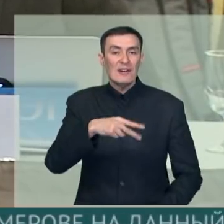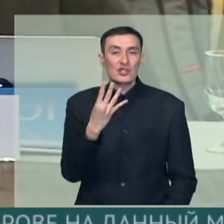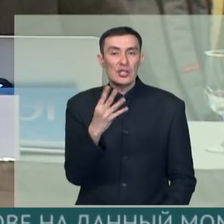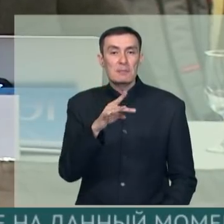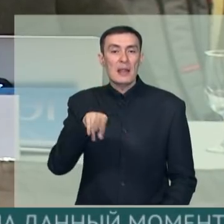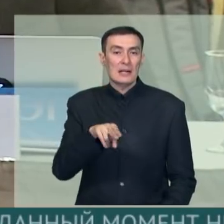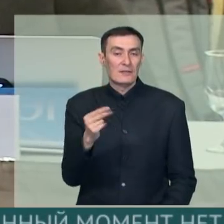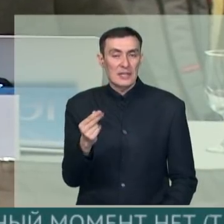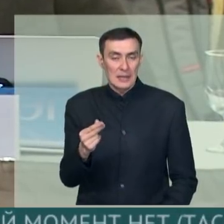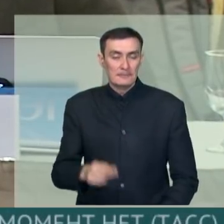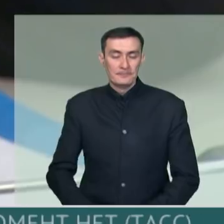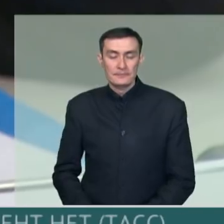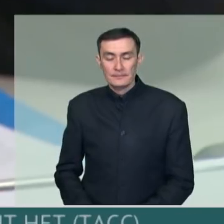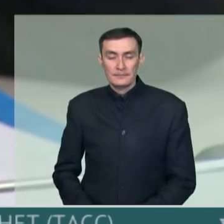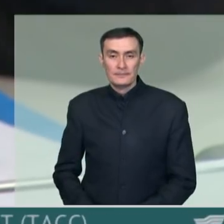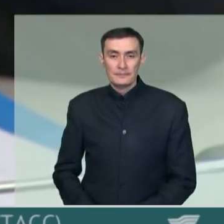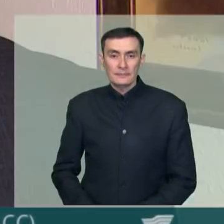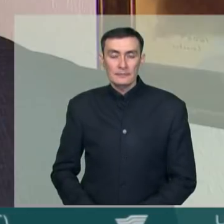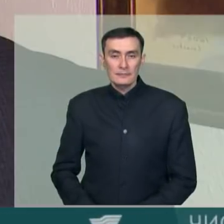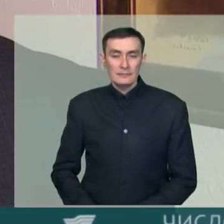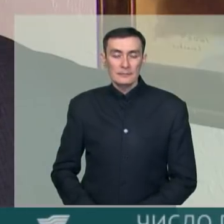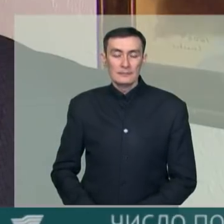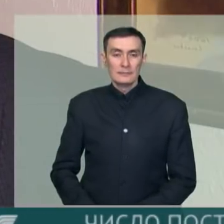24 миллиарда тенге.